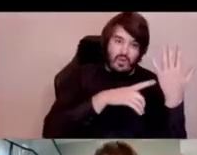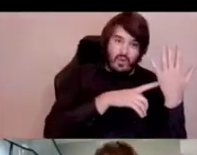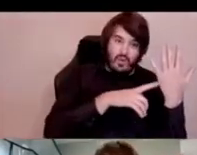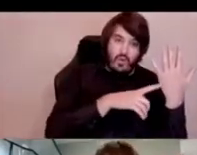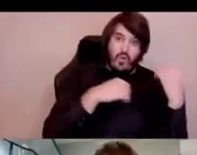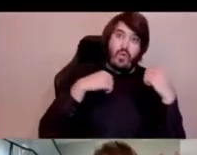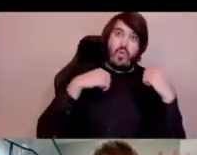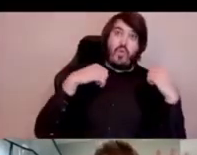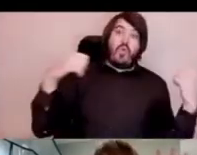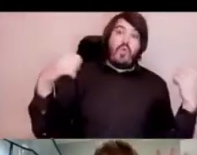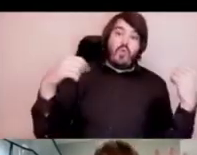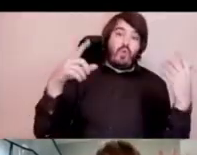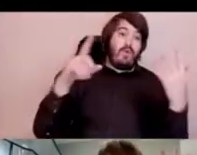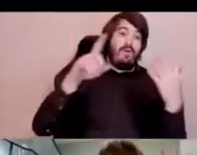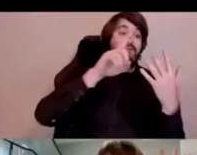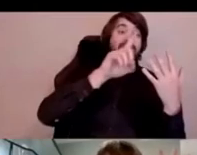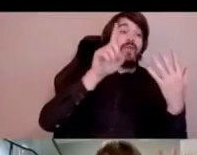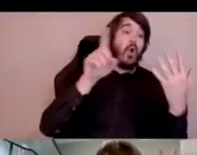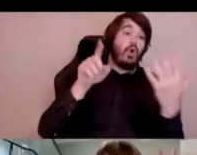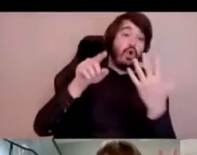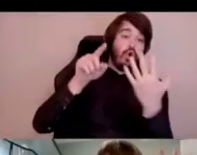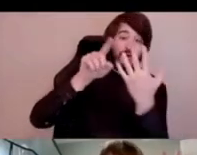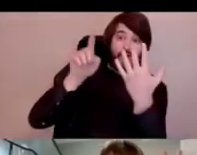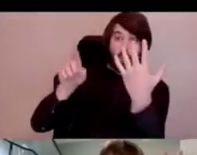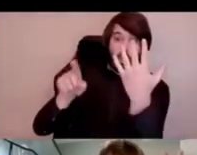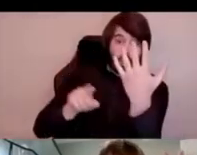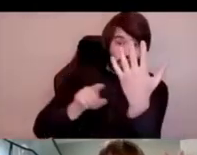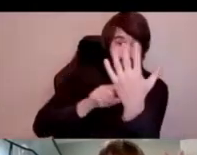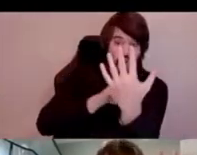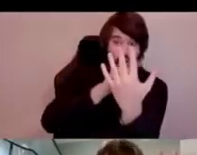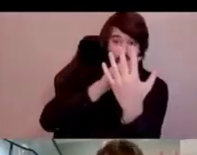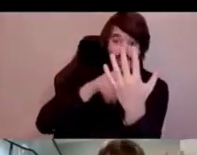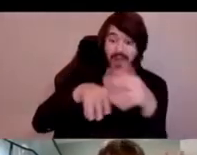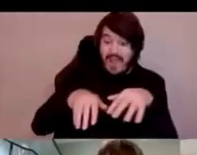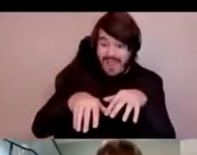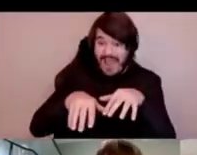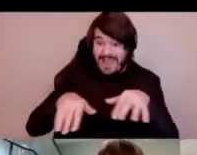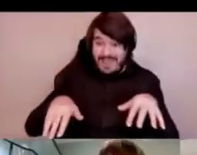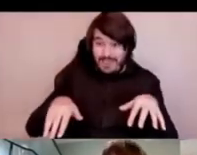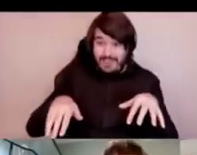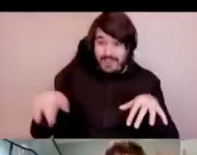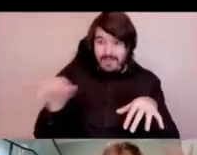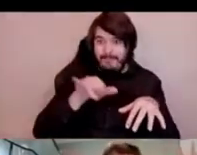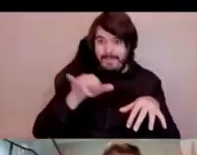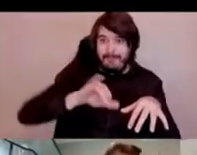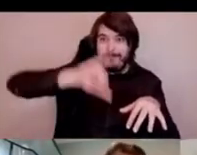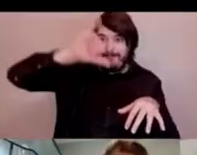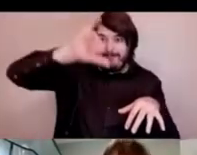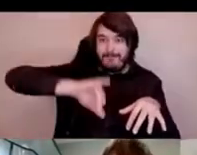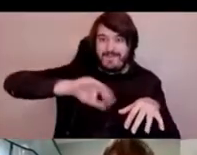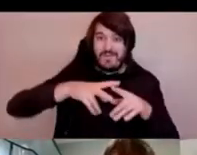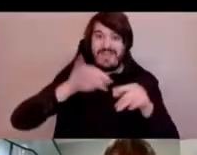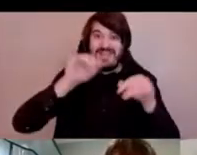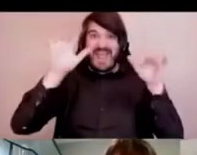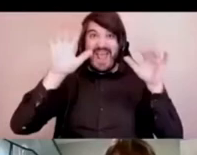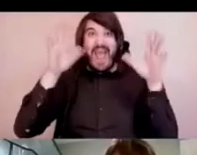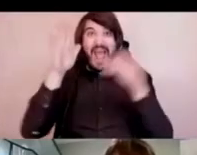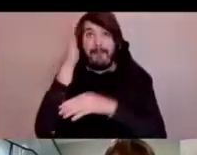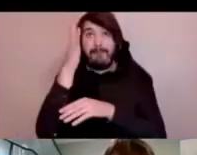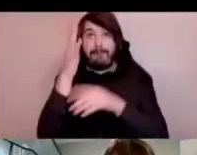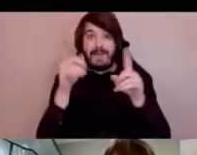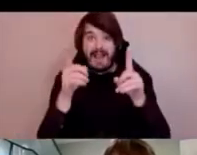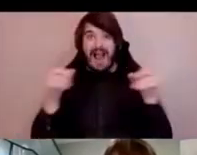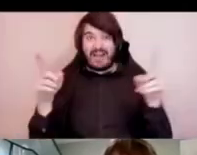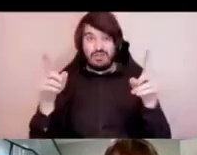aussi gros que ce qui est en dessous. Donc, le système de racines est aussi gros que ce que vous pouvez voir à l'extérieur.